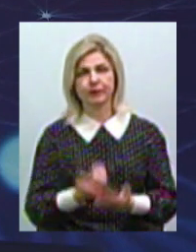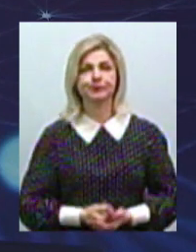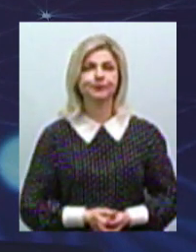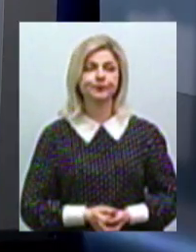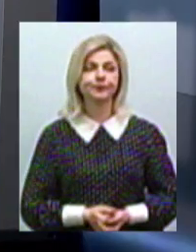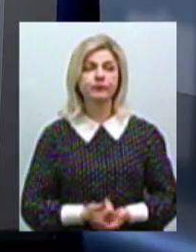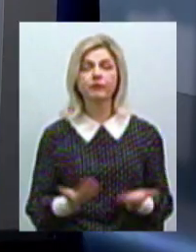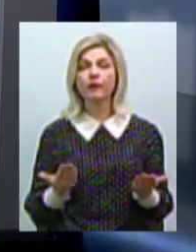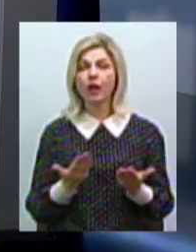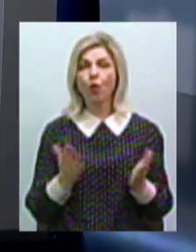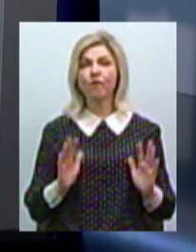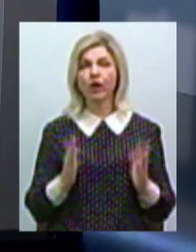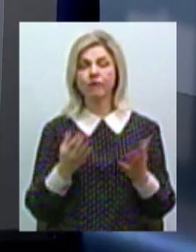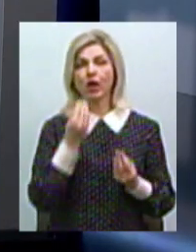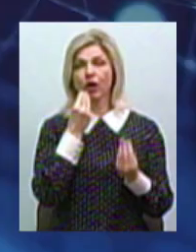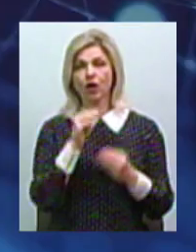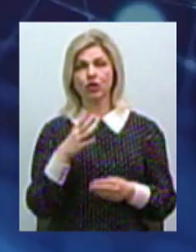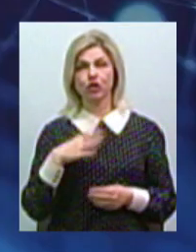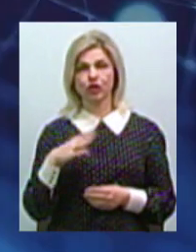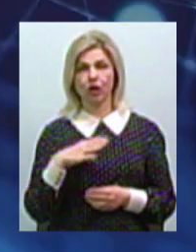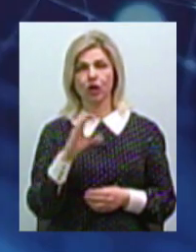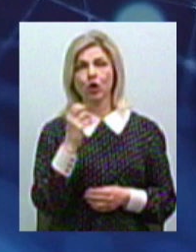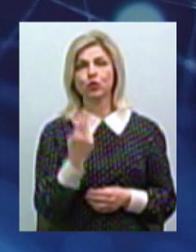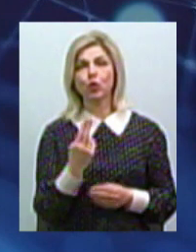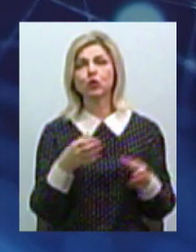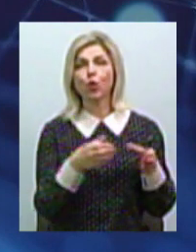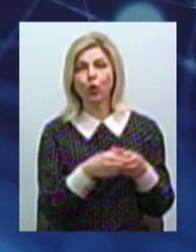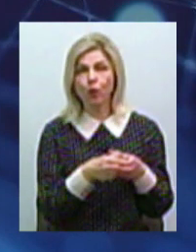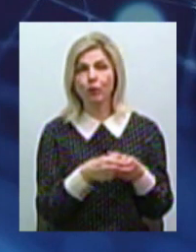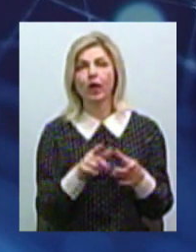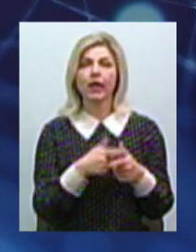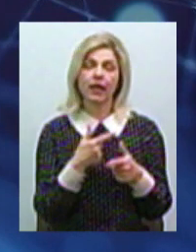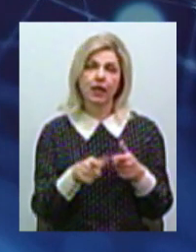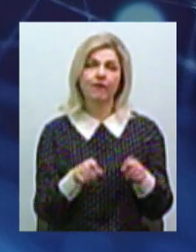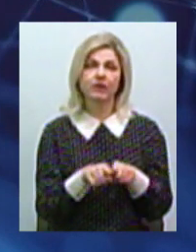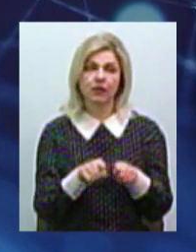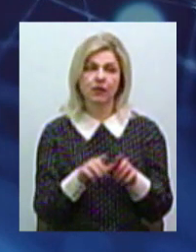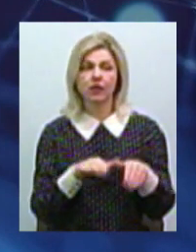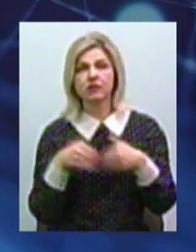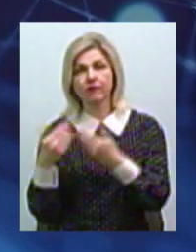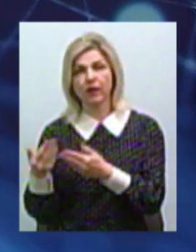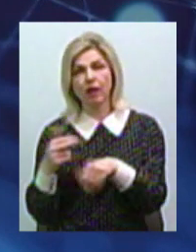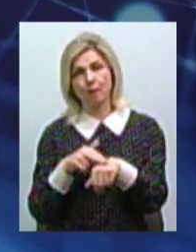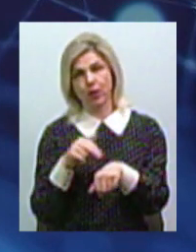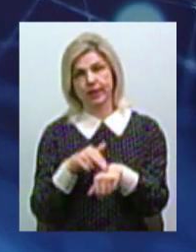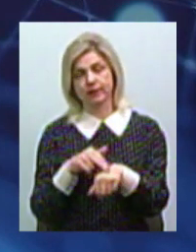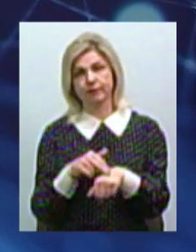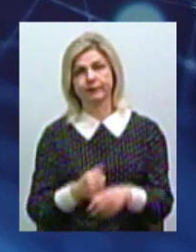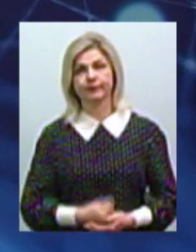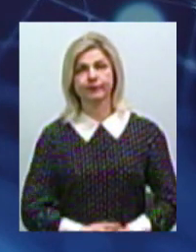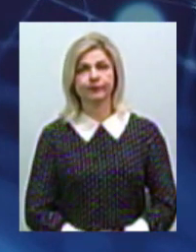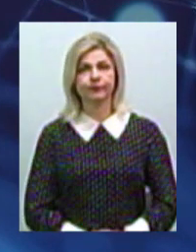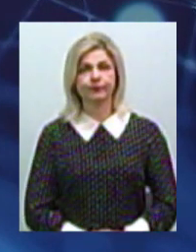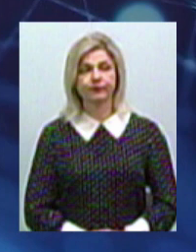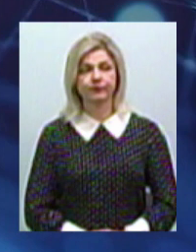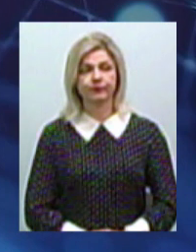краще чекати соціально-мобільну групу, чи все ж таки звертатись до поліції? Олександре?